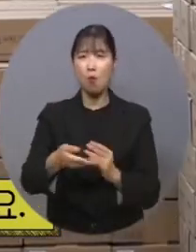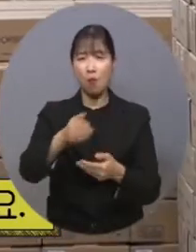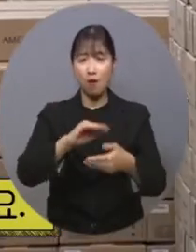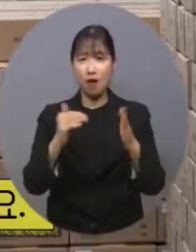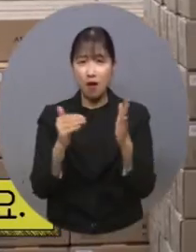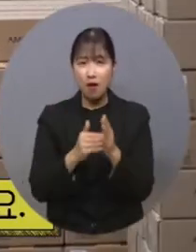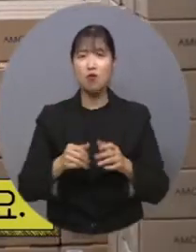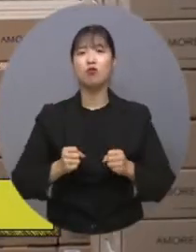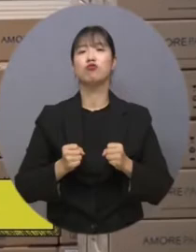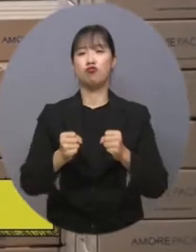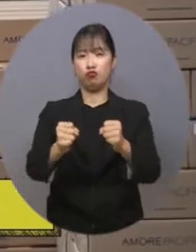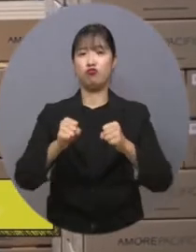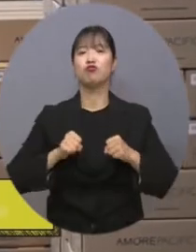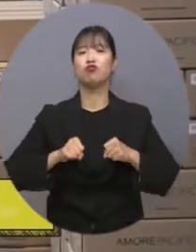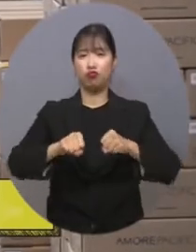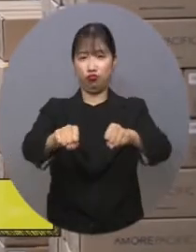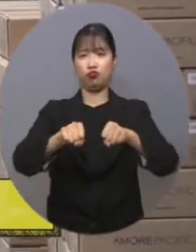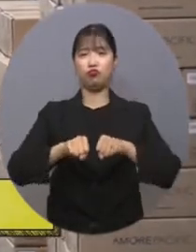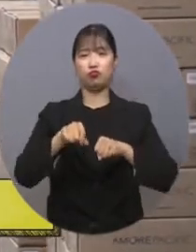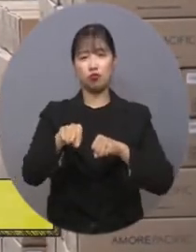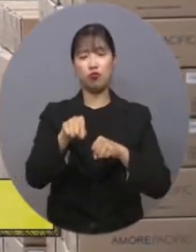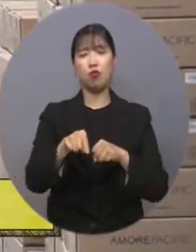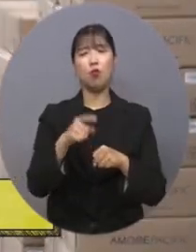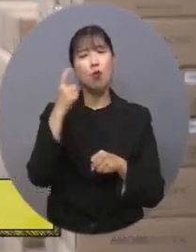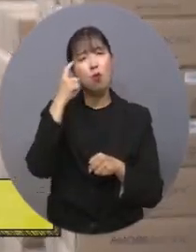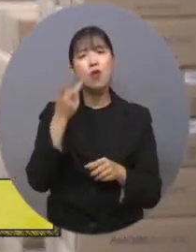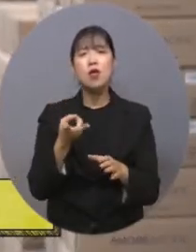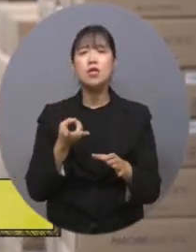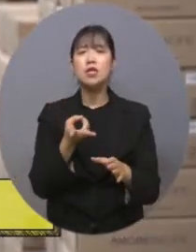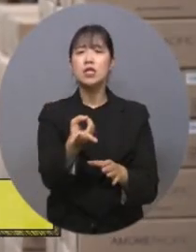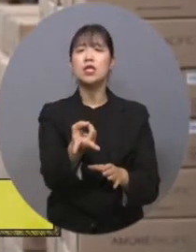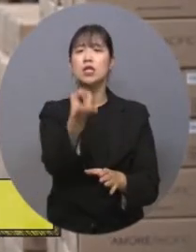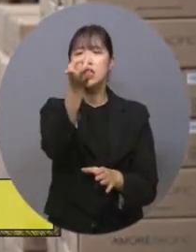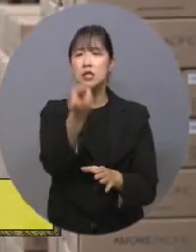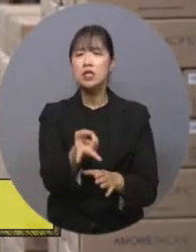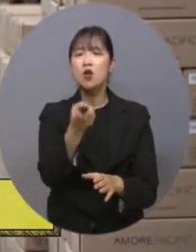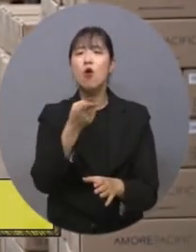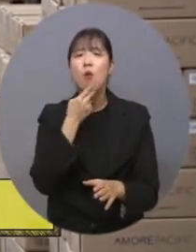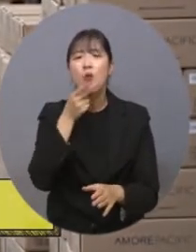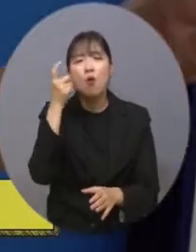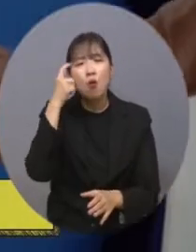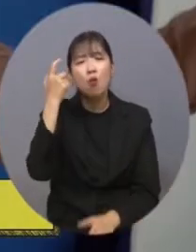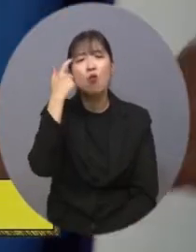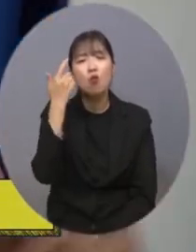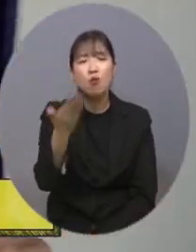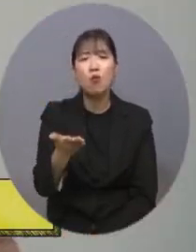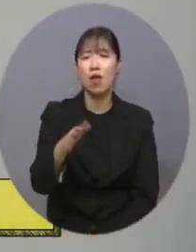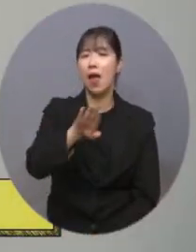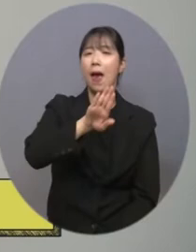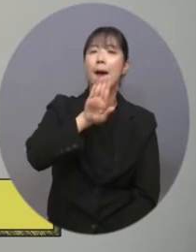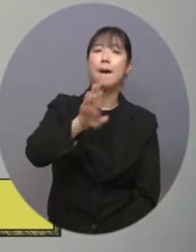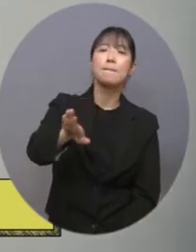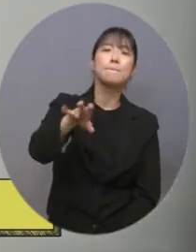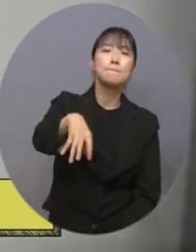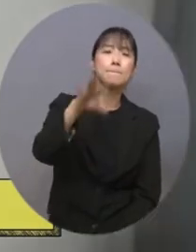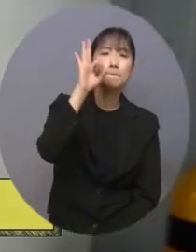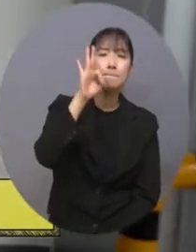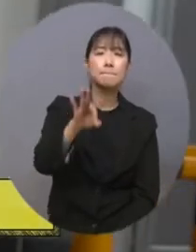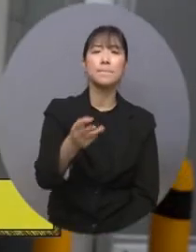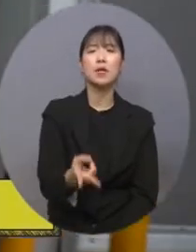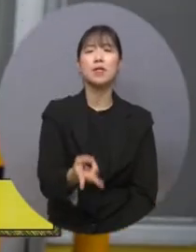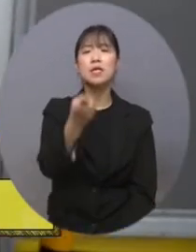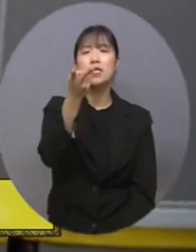손수레를 이용하시더라고요. 그래서 저는 왜 지게차가 없냐고 여쭤봤더니, 지금 앞쪽에 보시면